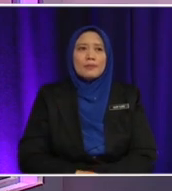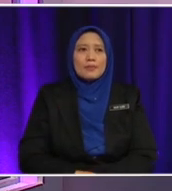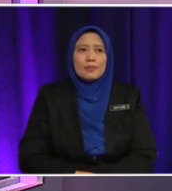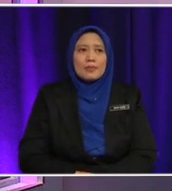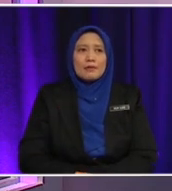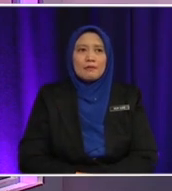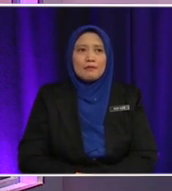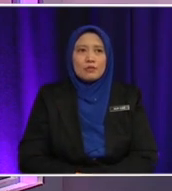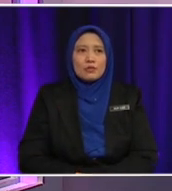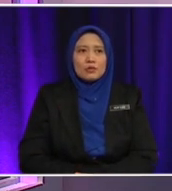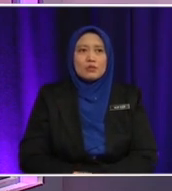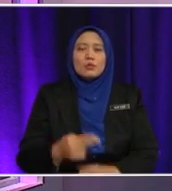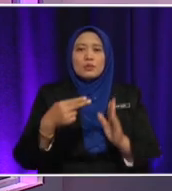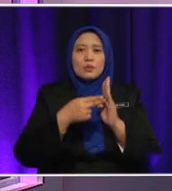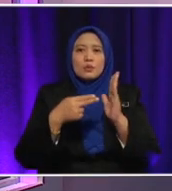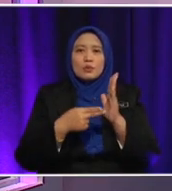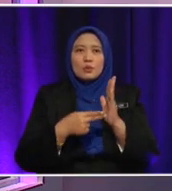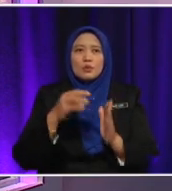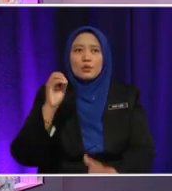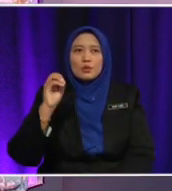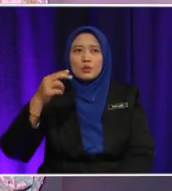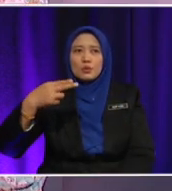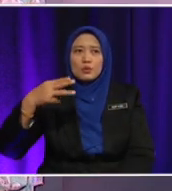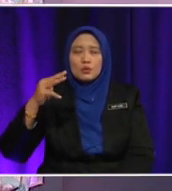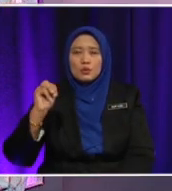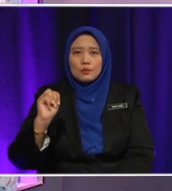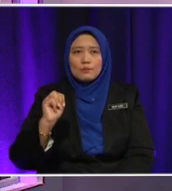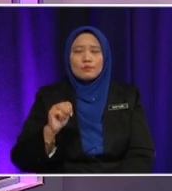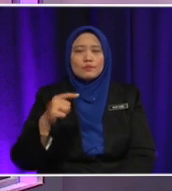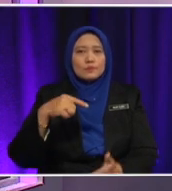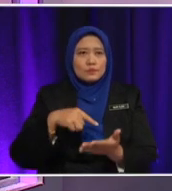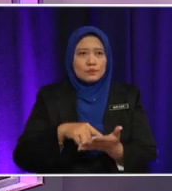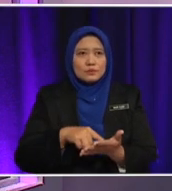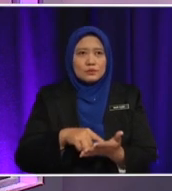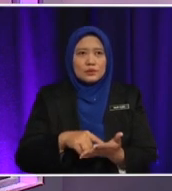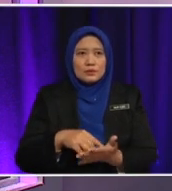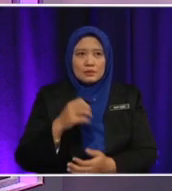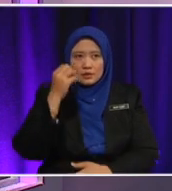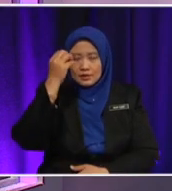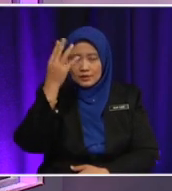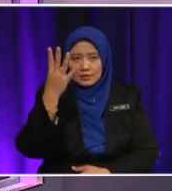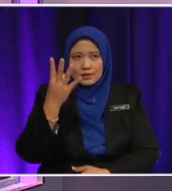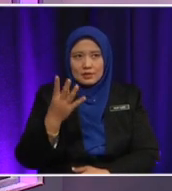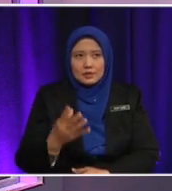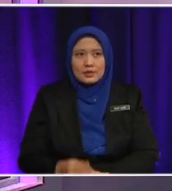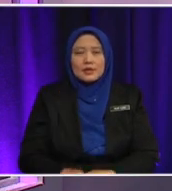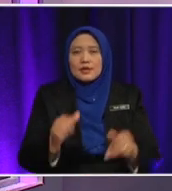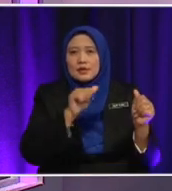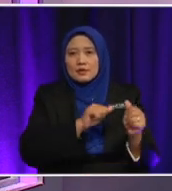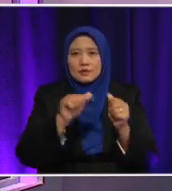oke Hukum Ohm oke Apa yang dinyatakan Hukum Ohm menyatakan bahwa arus